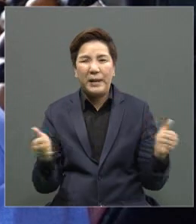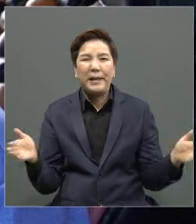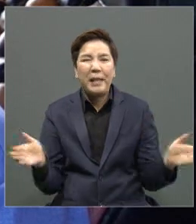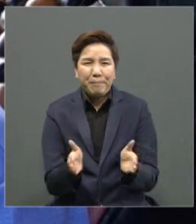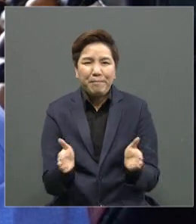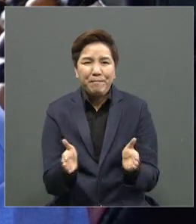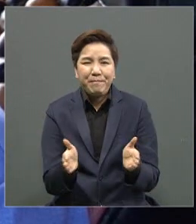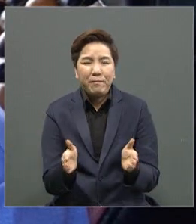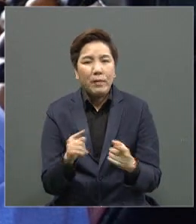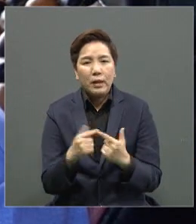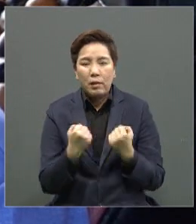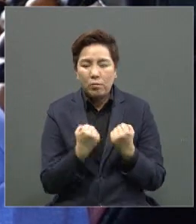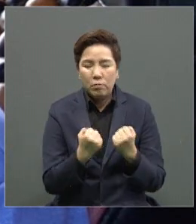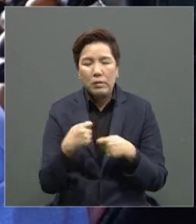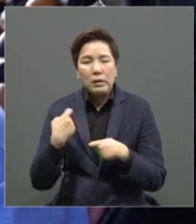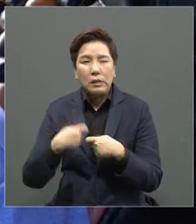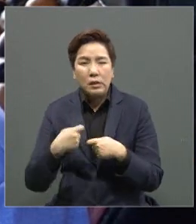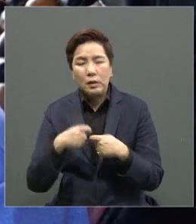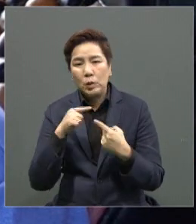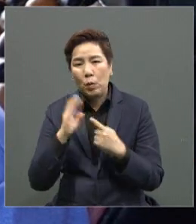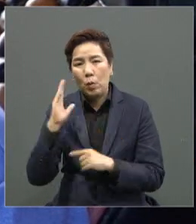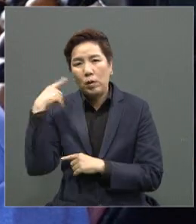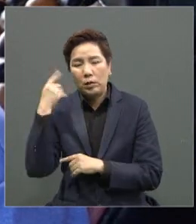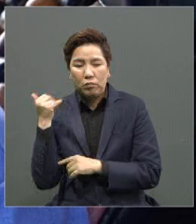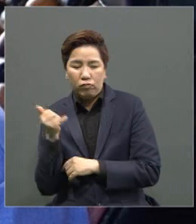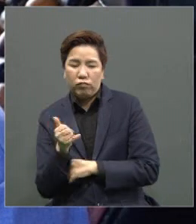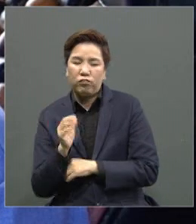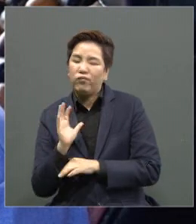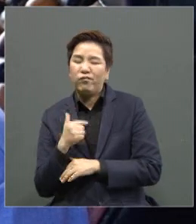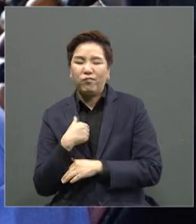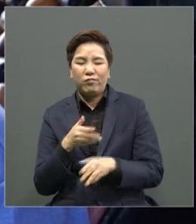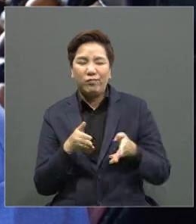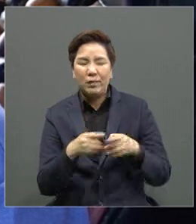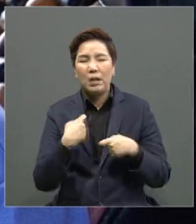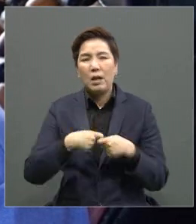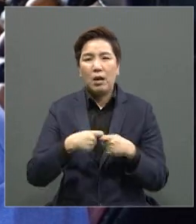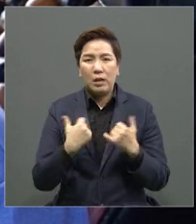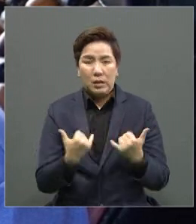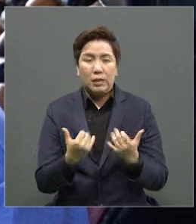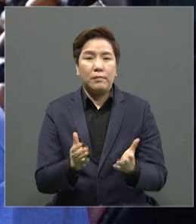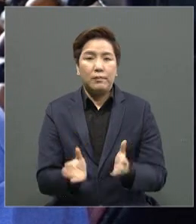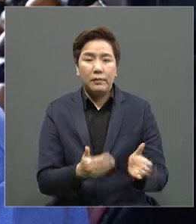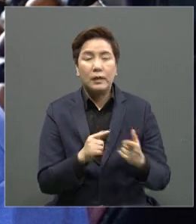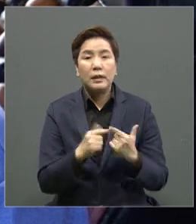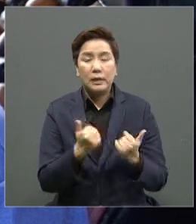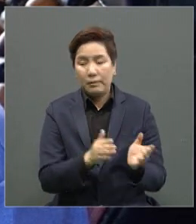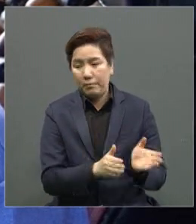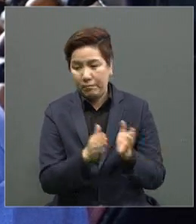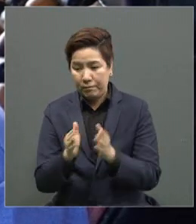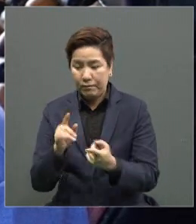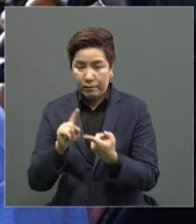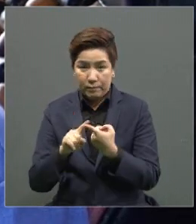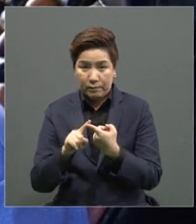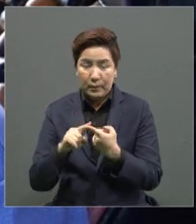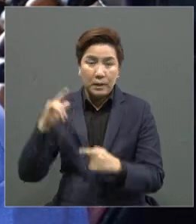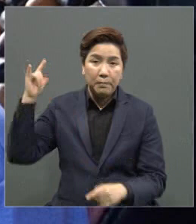ยนะคือการเดินทางทำให้นักท่องเที่ยวนี่ก็อาจจะไม่ค่อยสะดวกนะในส่วนของ